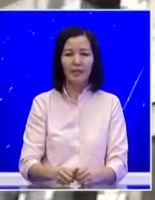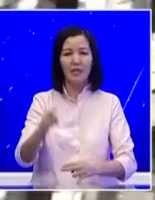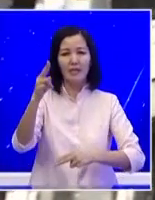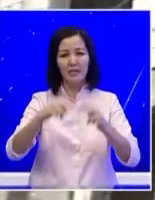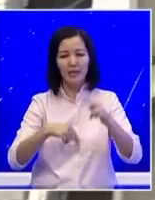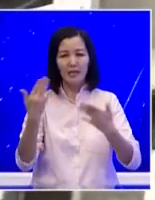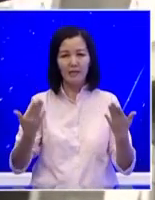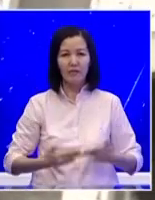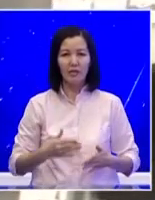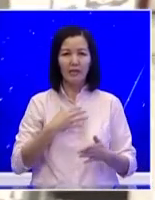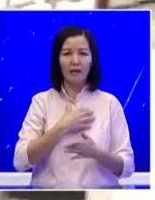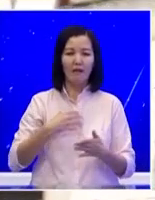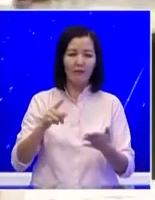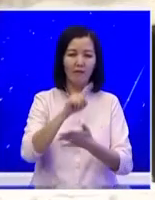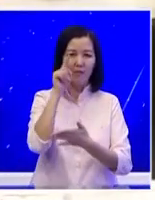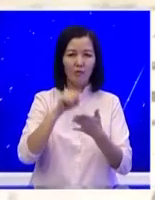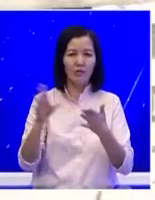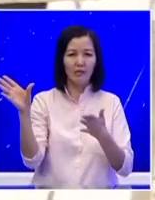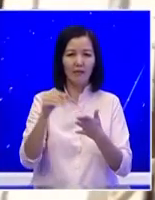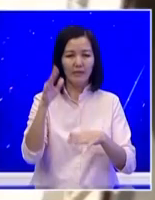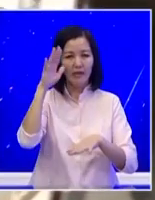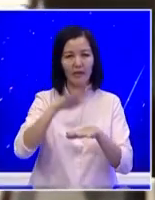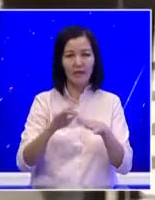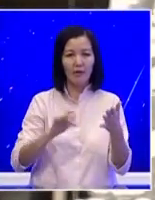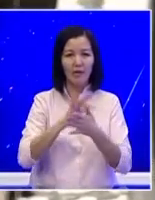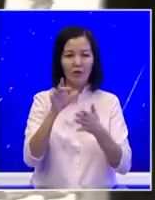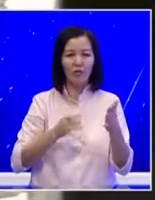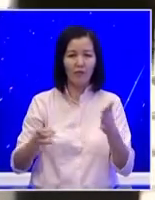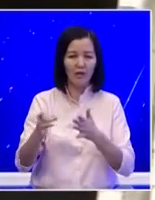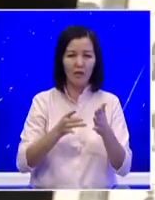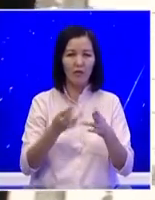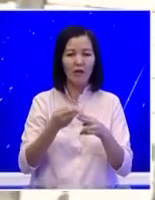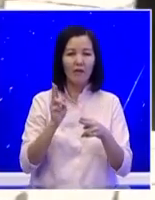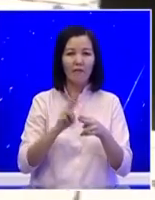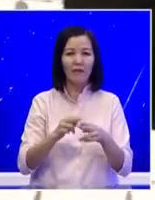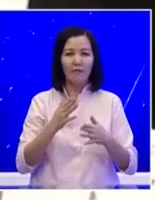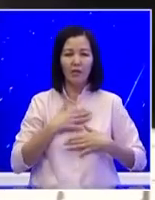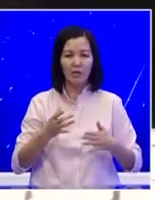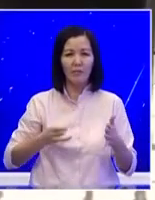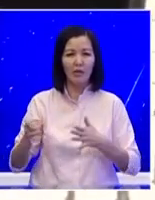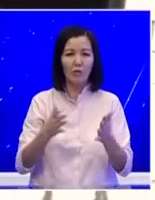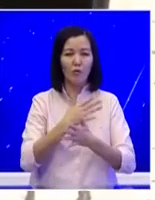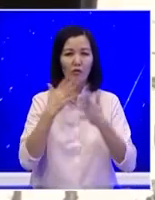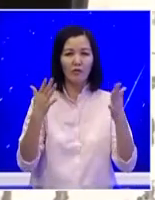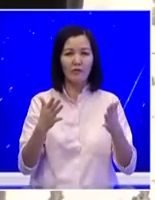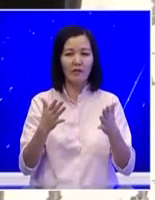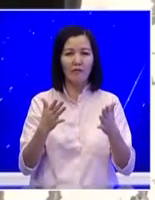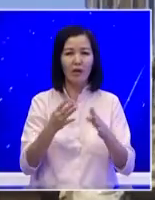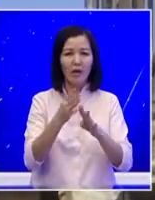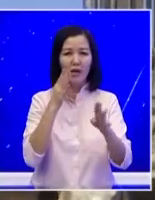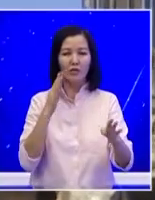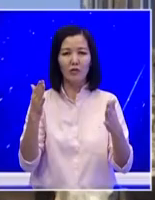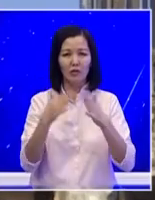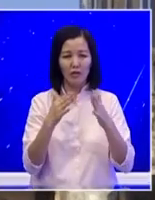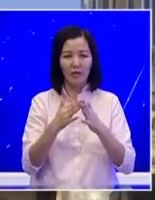Строительство жилья – один из главных вопросов для всех акимов городов и районов. Ведь именно в нашем регионе больше всего очередников на